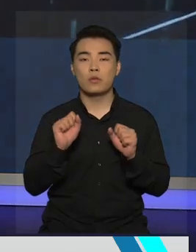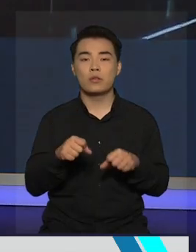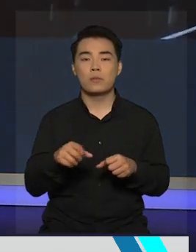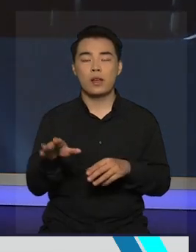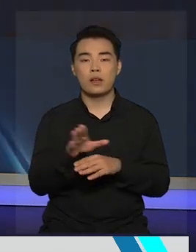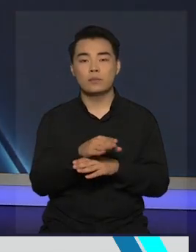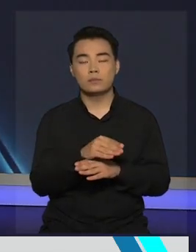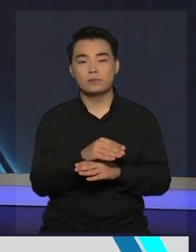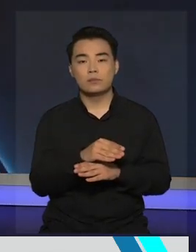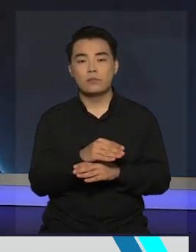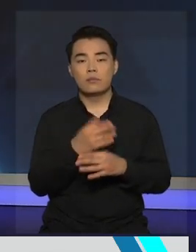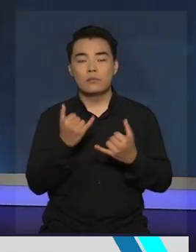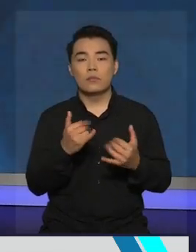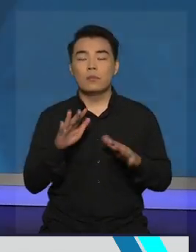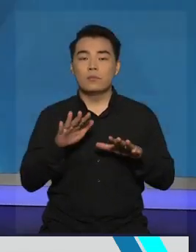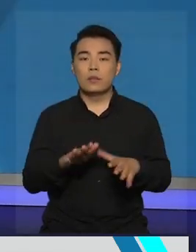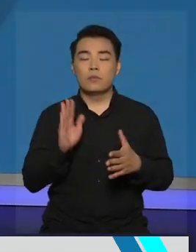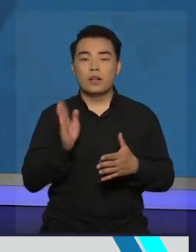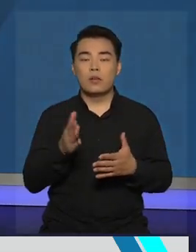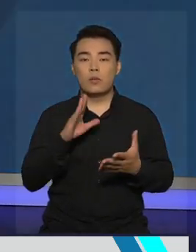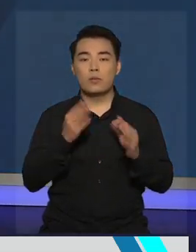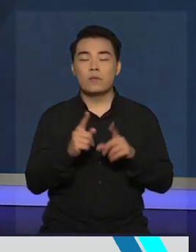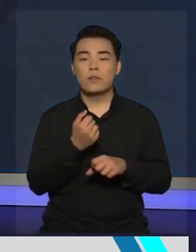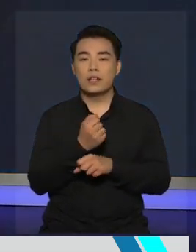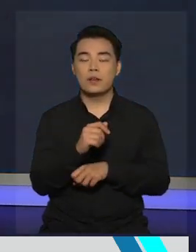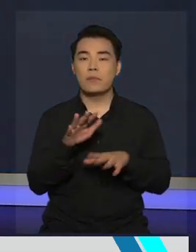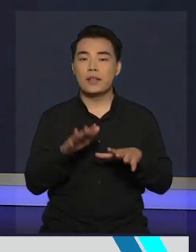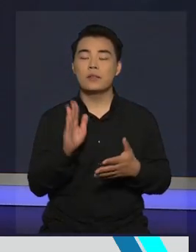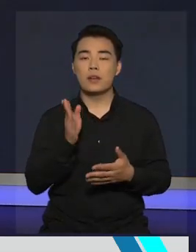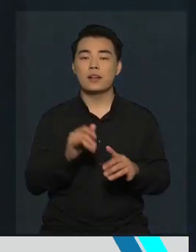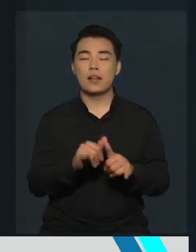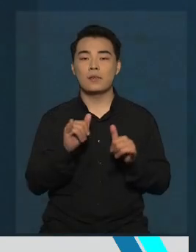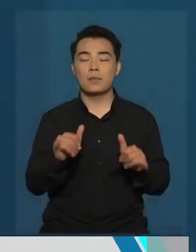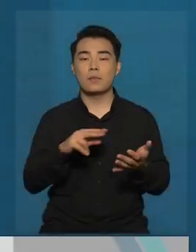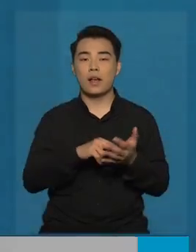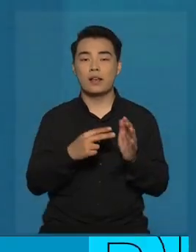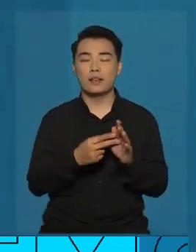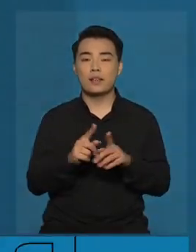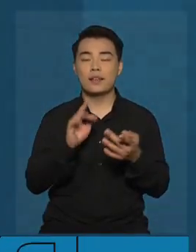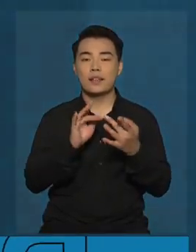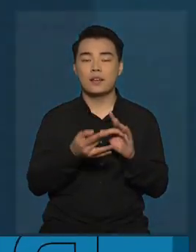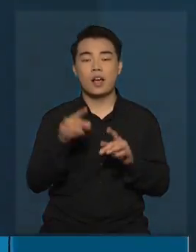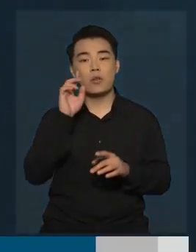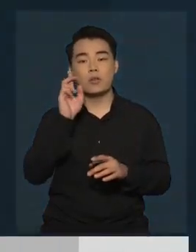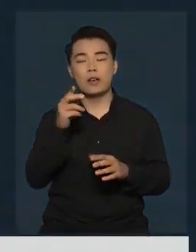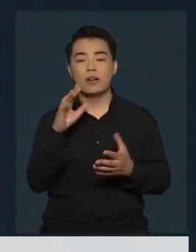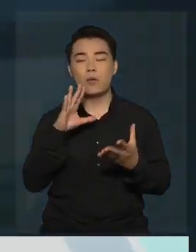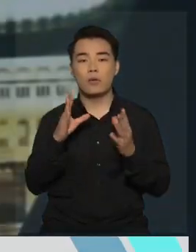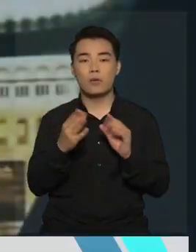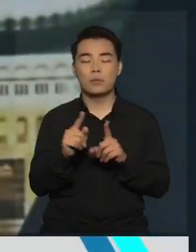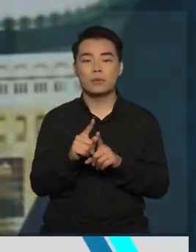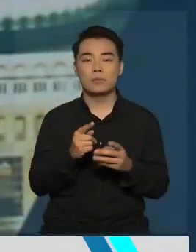достаточно сейчас находимся в достаточно выигрышной позиции в плане развития электронного правительства, в плане